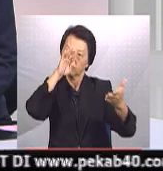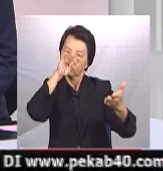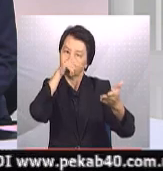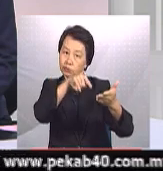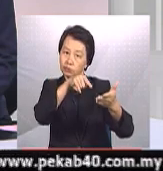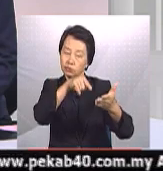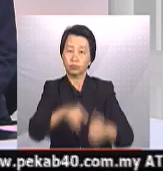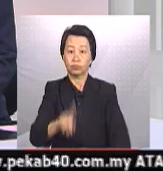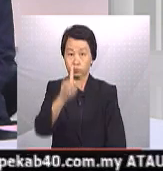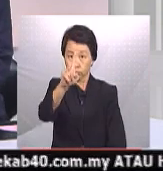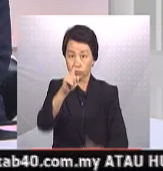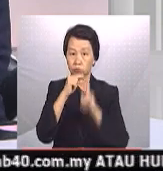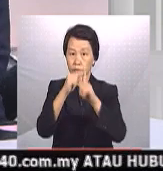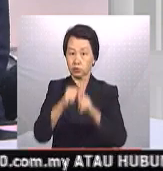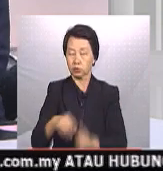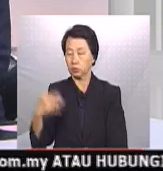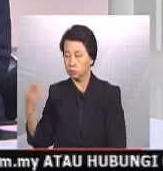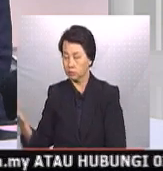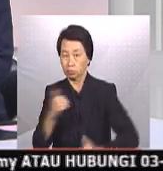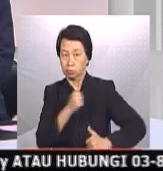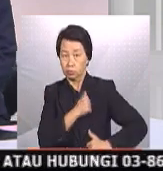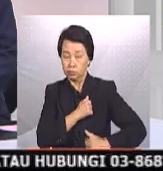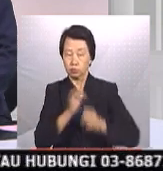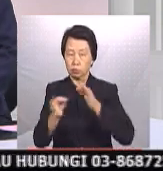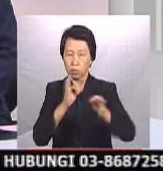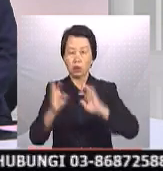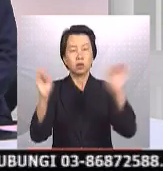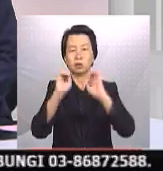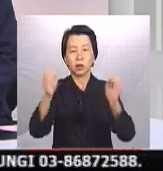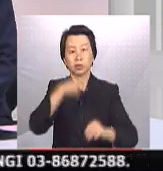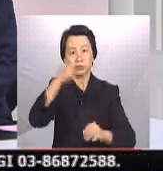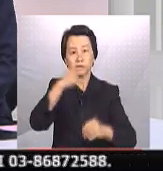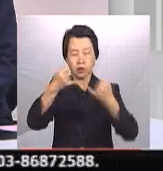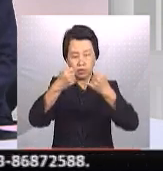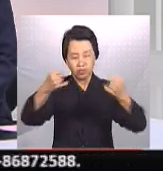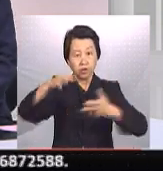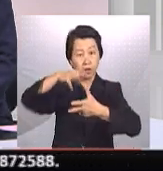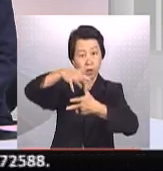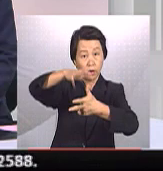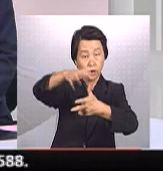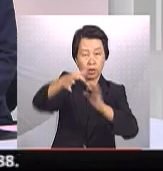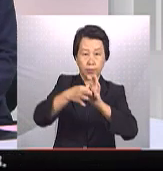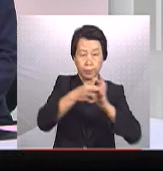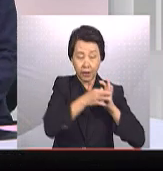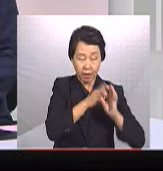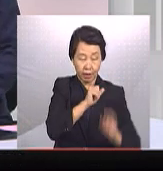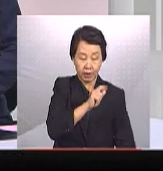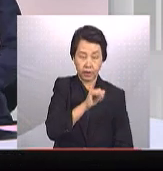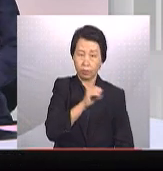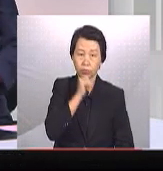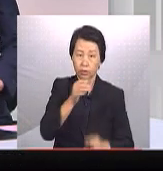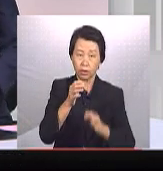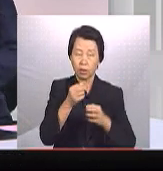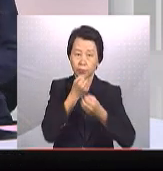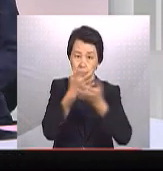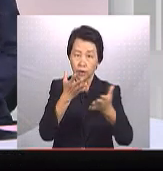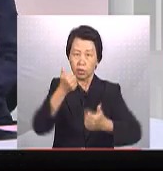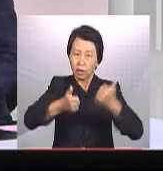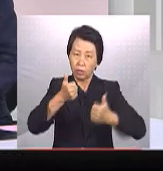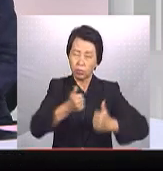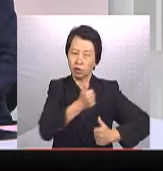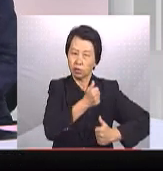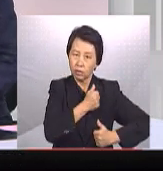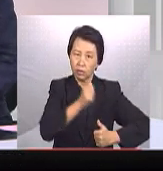menerusi satu kenyataan beliau menjelaskan meski tidak dinyatakan jenis helikopter milik pasukan primatan sama